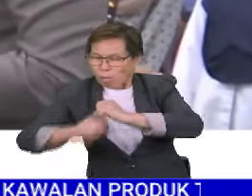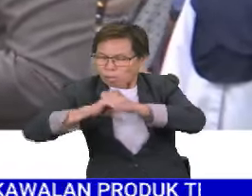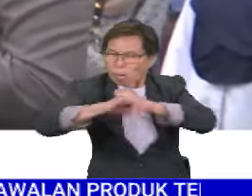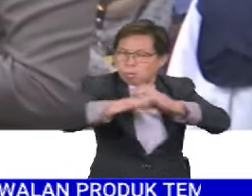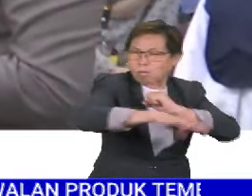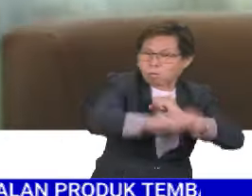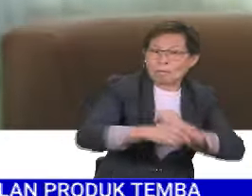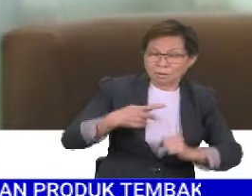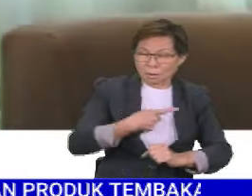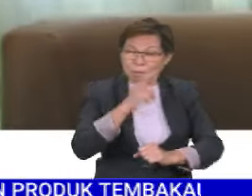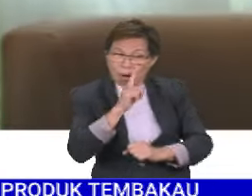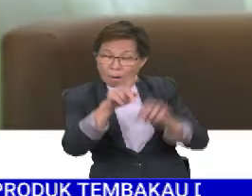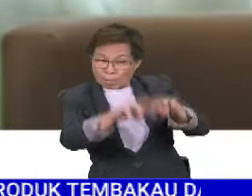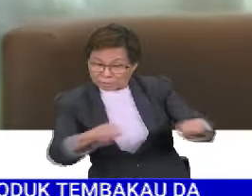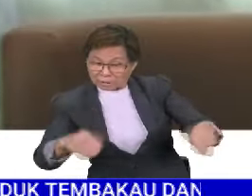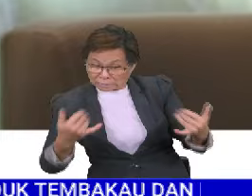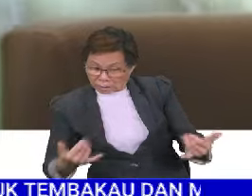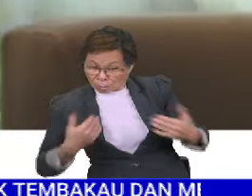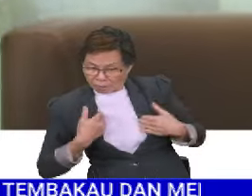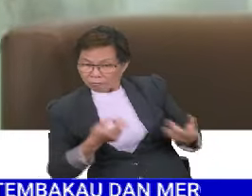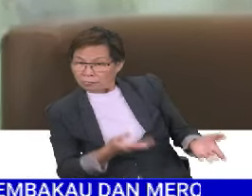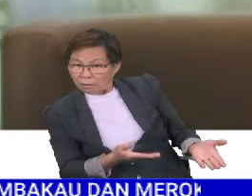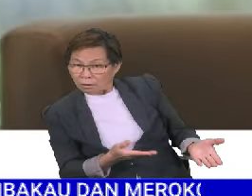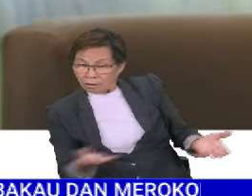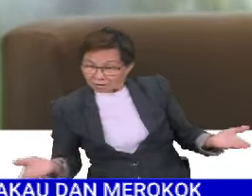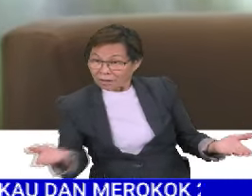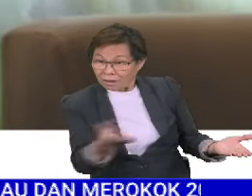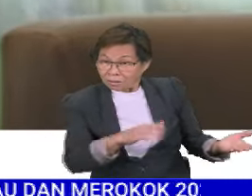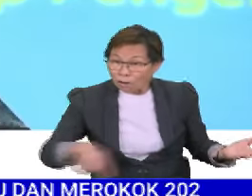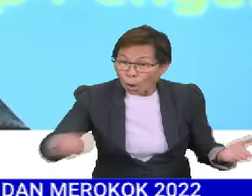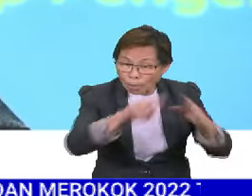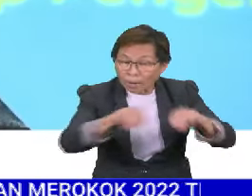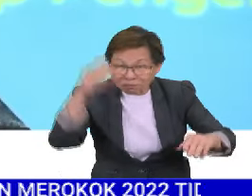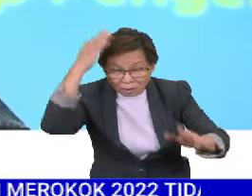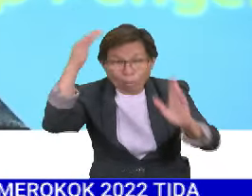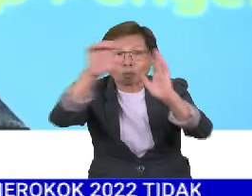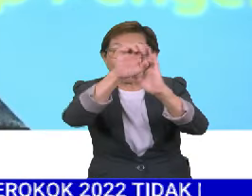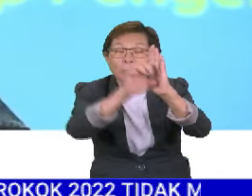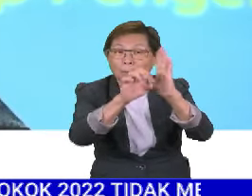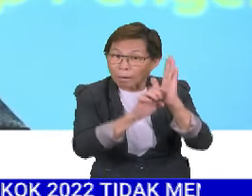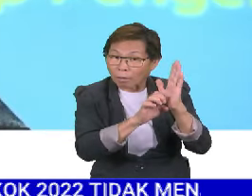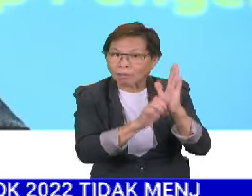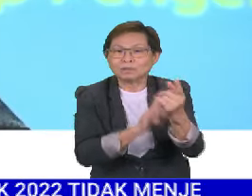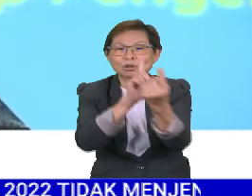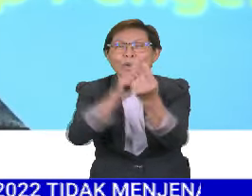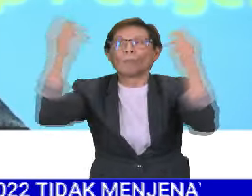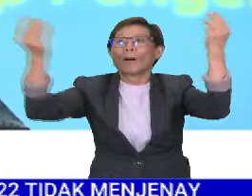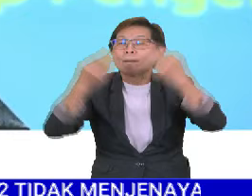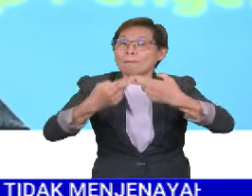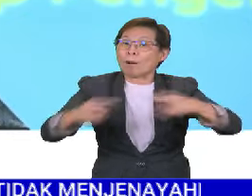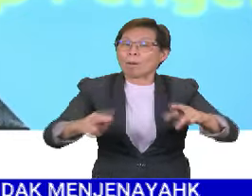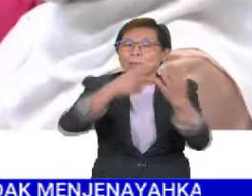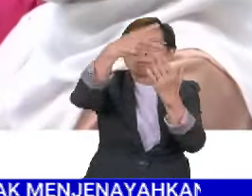Cuma kita nak pastikan pelajar-pelajar yang sedia ada ni mereka tahu etika-etika dia. Beliau ditemui pada Majlis